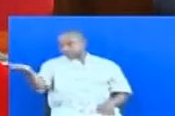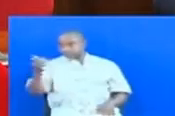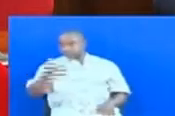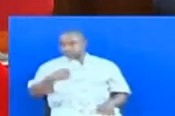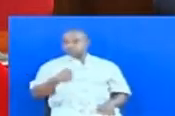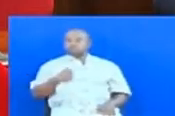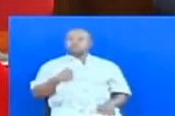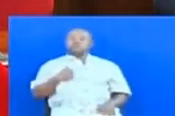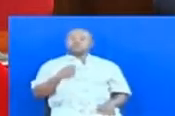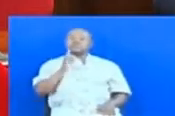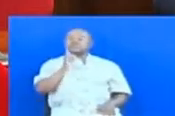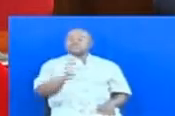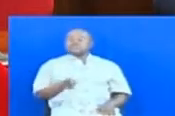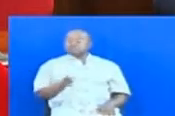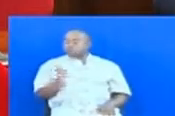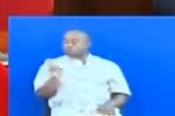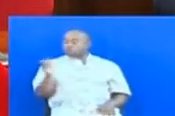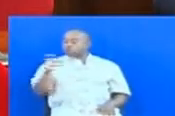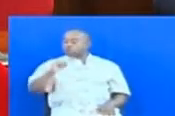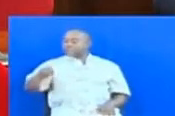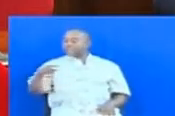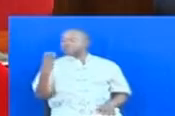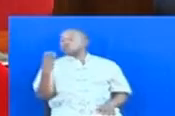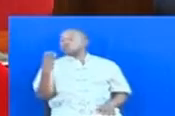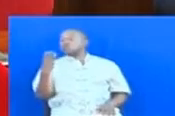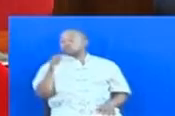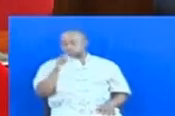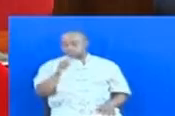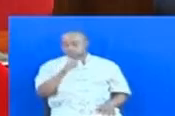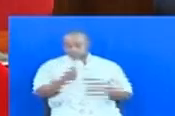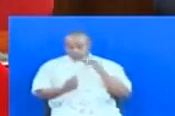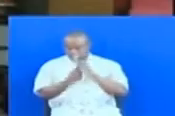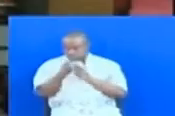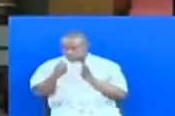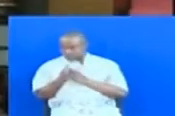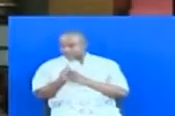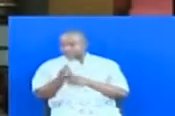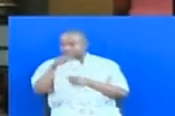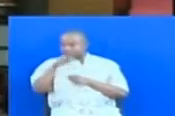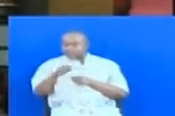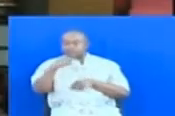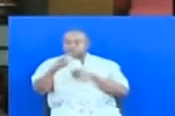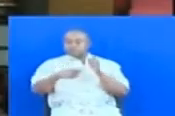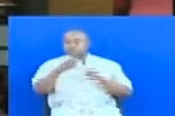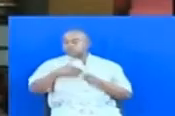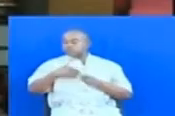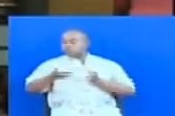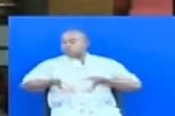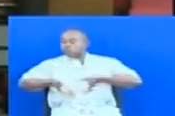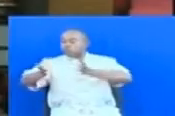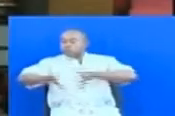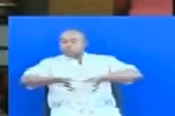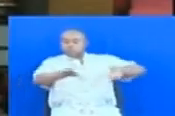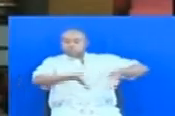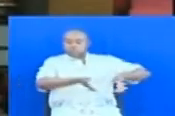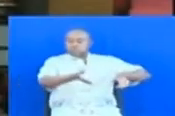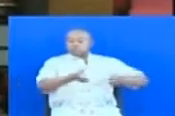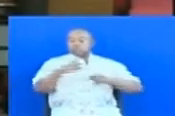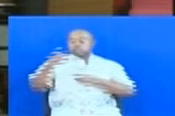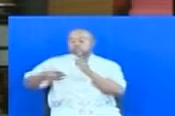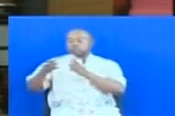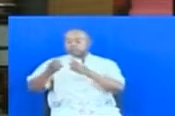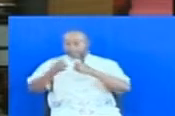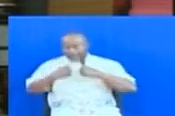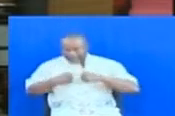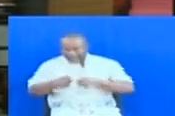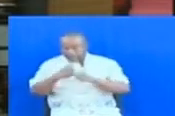kama tatu zimejitokeza hususan kwenye miradi yetu ya umwagiliaji inayotekelezwa katika